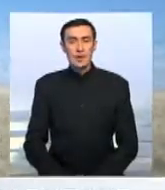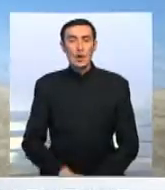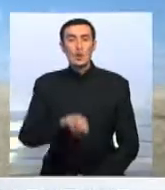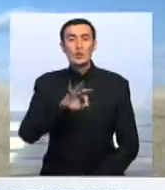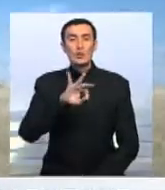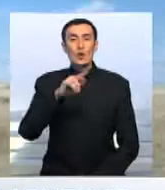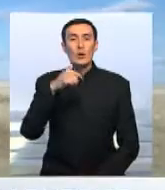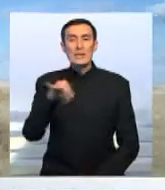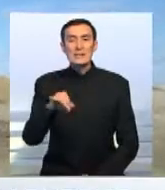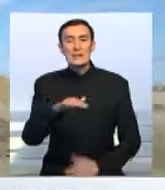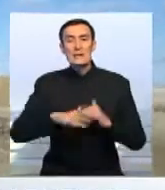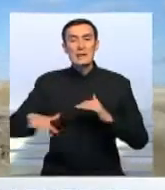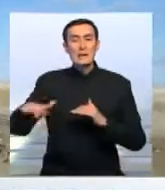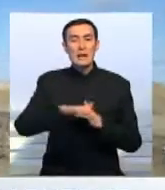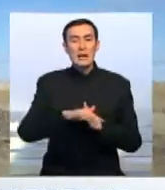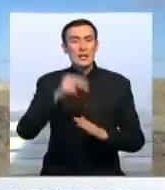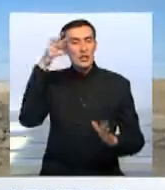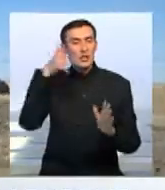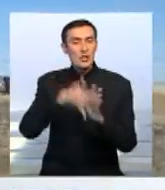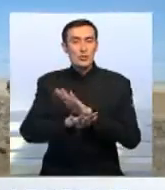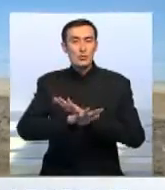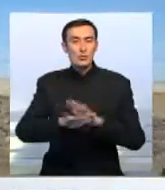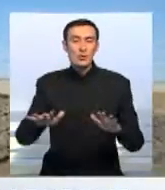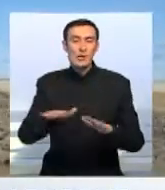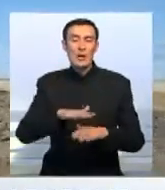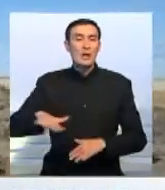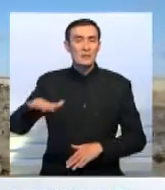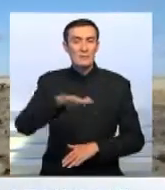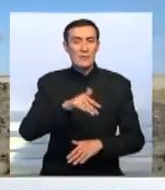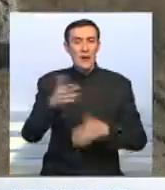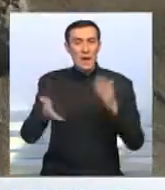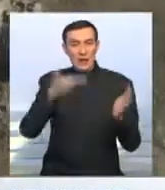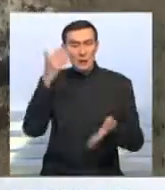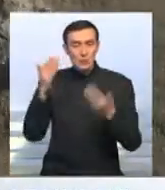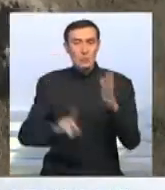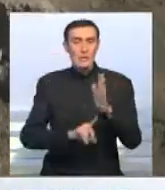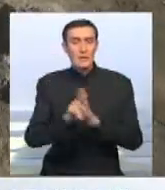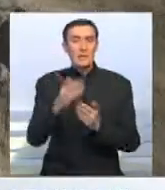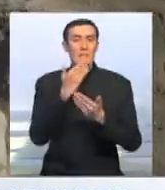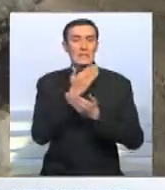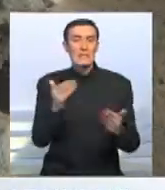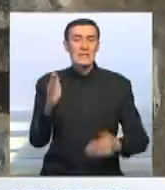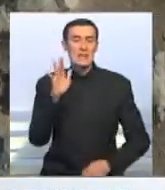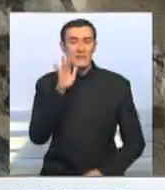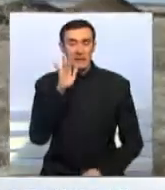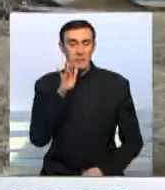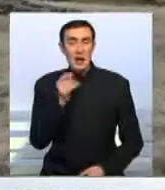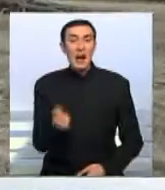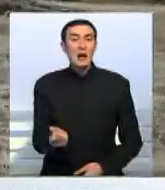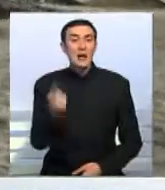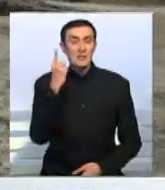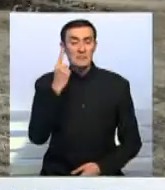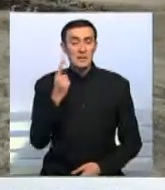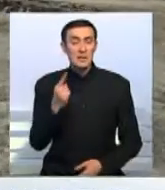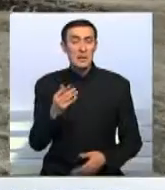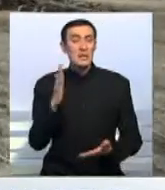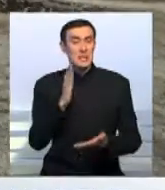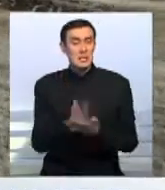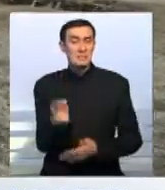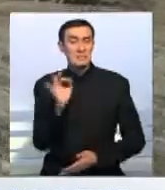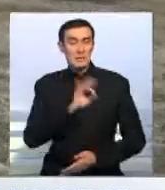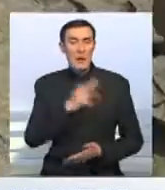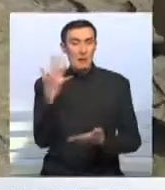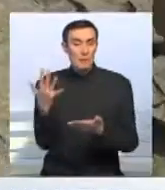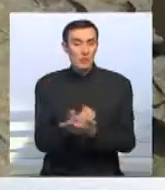Тургайский край – один из неполностью изученных археологических ареалов. Раскопки здесь начали проводить лишь в последние годы. Как оказалось, не безуспешно. Недавно